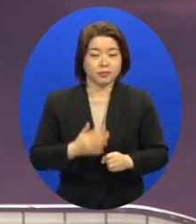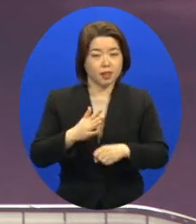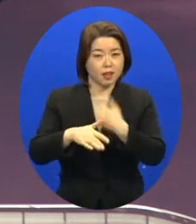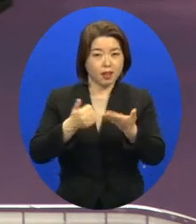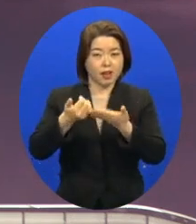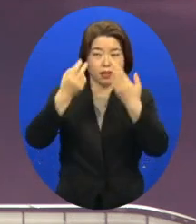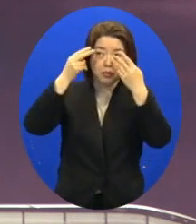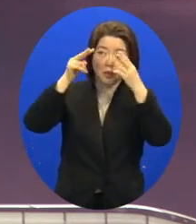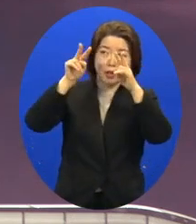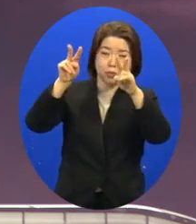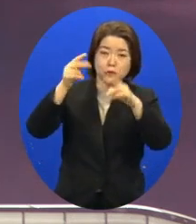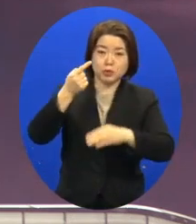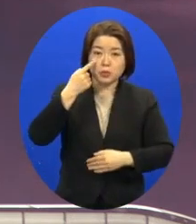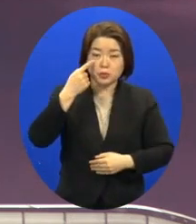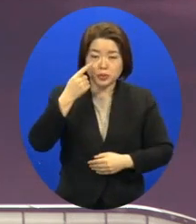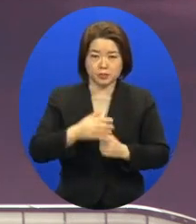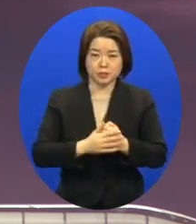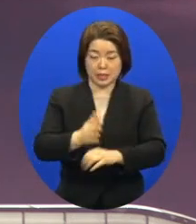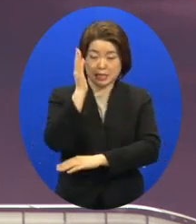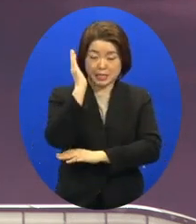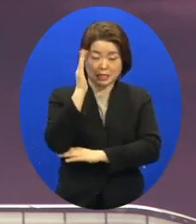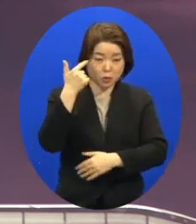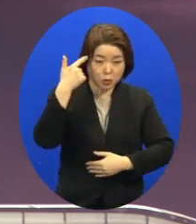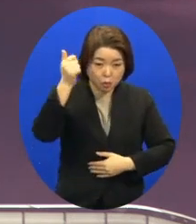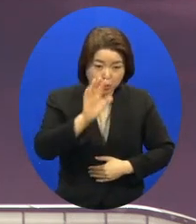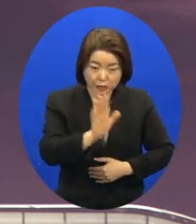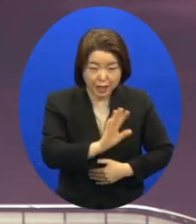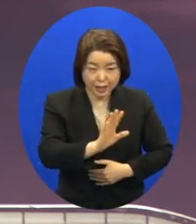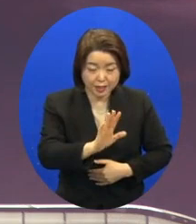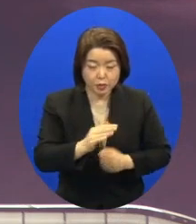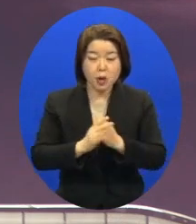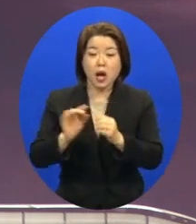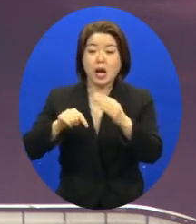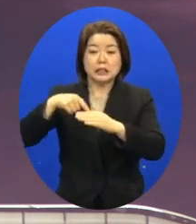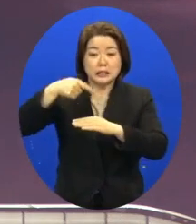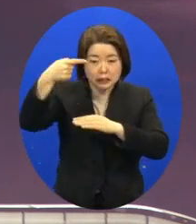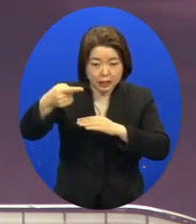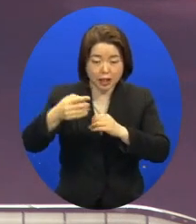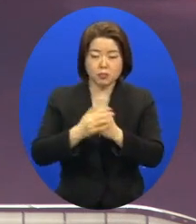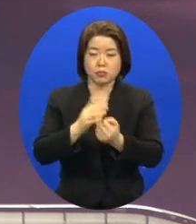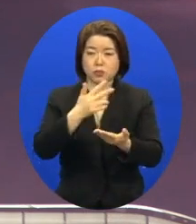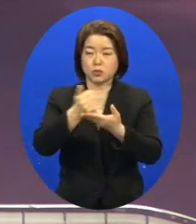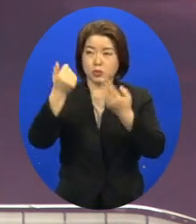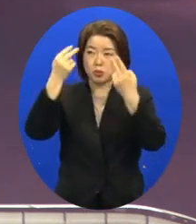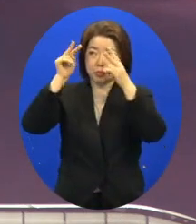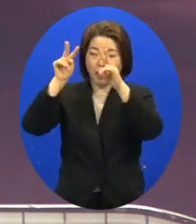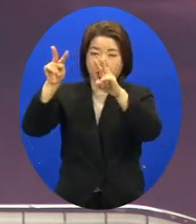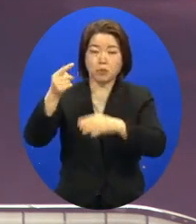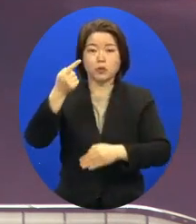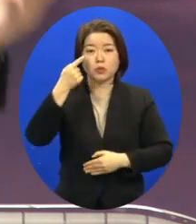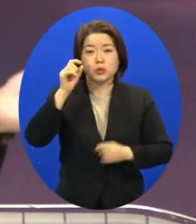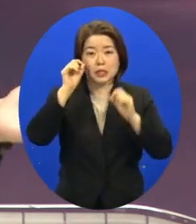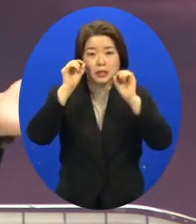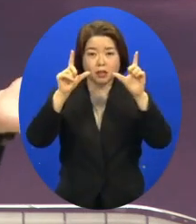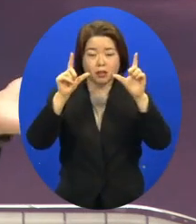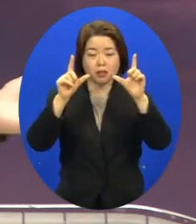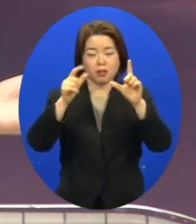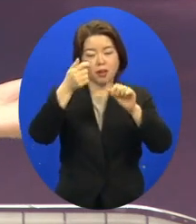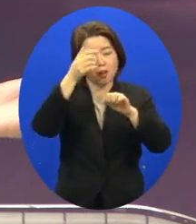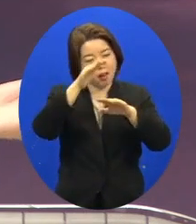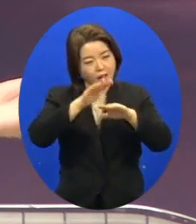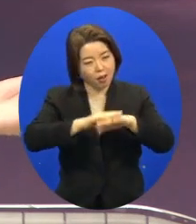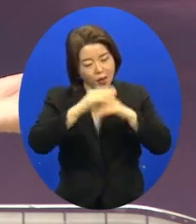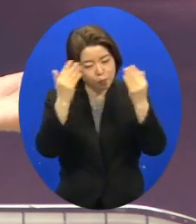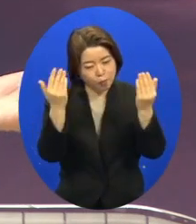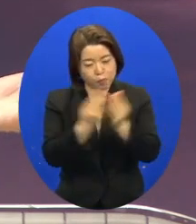하나님을 바라보는 눈이 설교하는 목사를 넘어서 주님을 바라보는 눈이 뜨였어요. 예배가 완전히